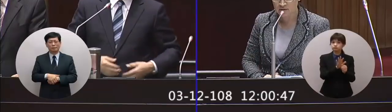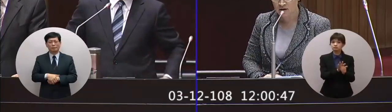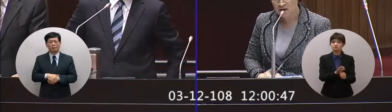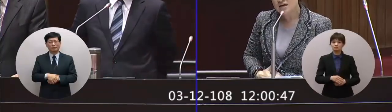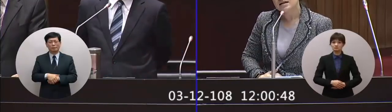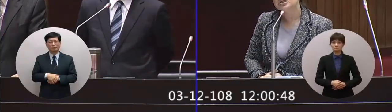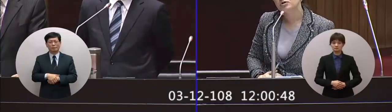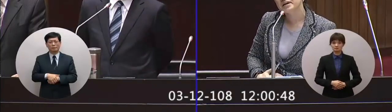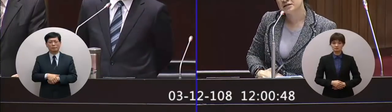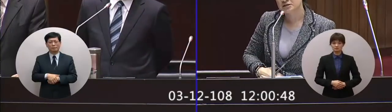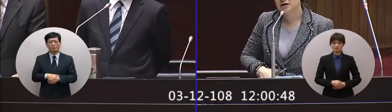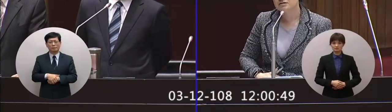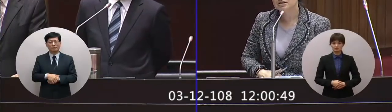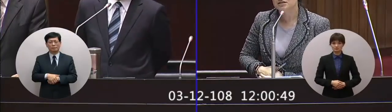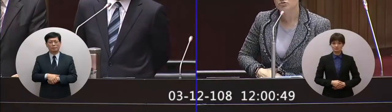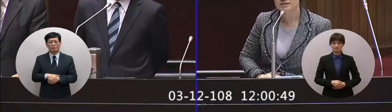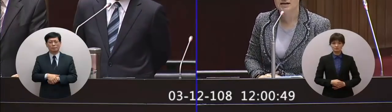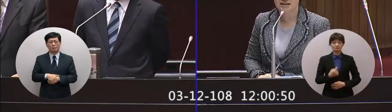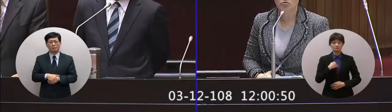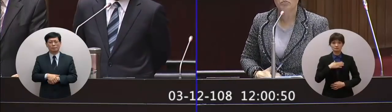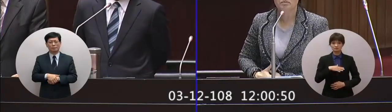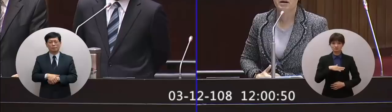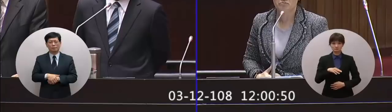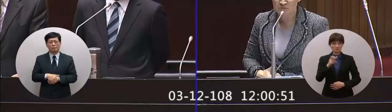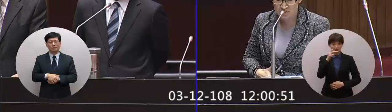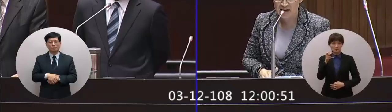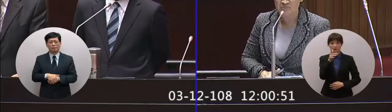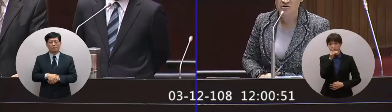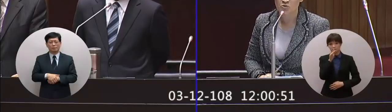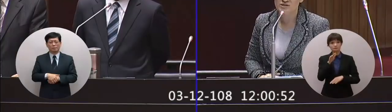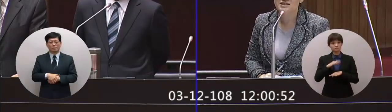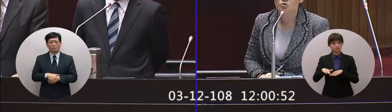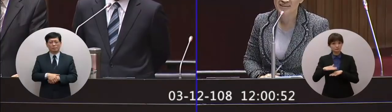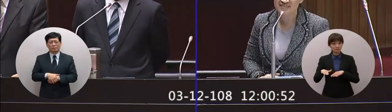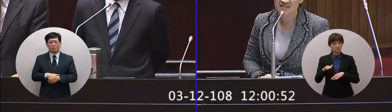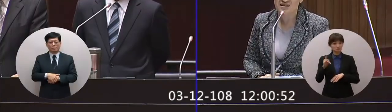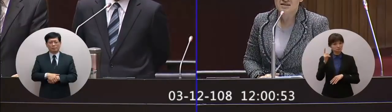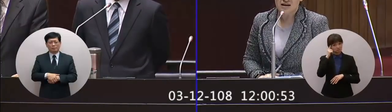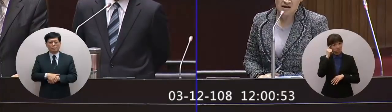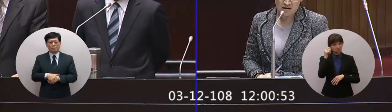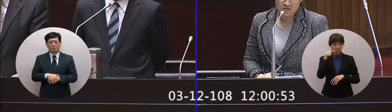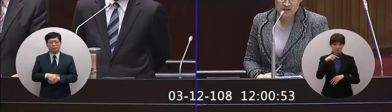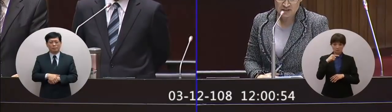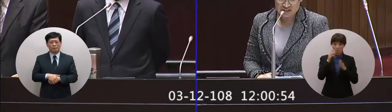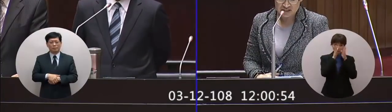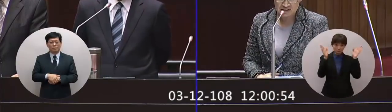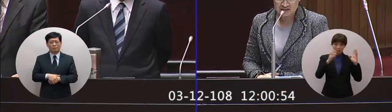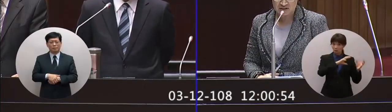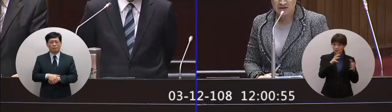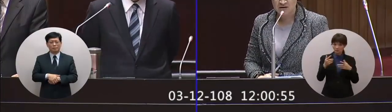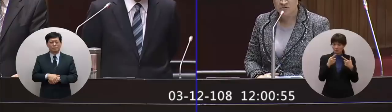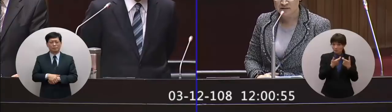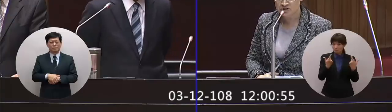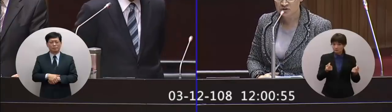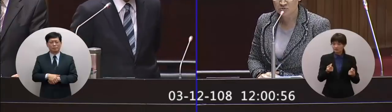来推动。但是我们也知道，其实会讲英文 不代表有国际观。那我们最近也